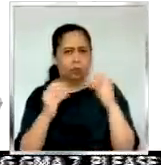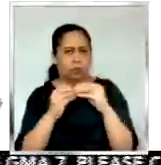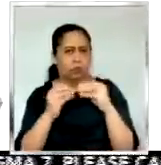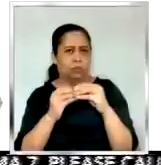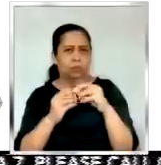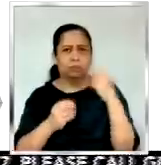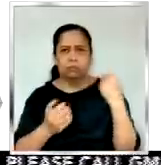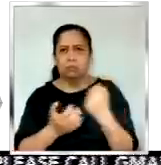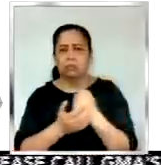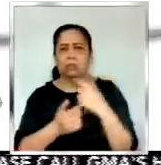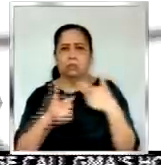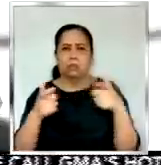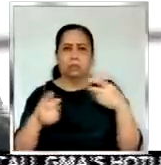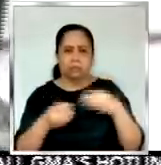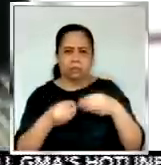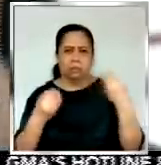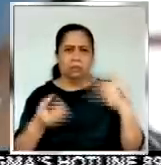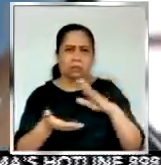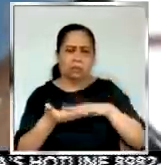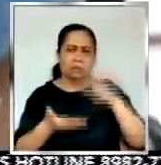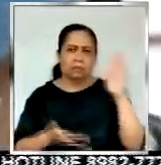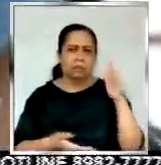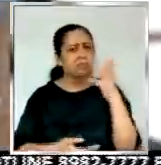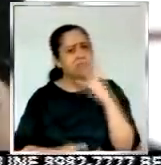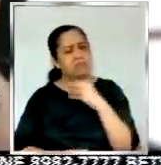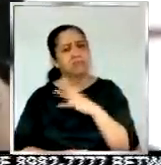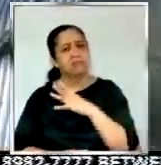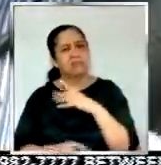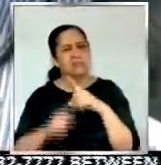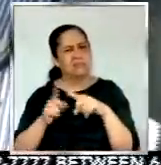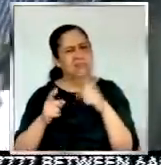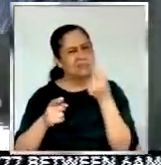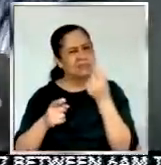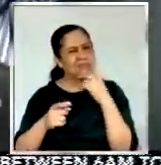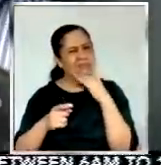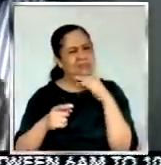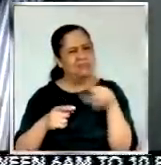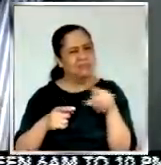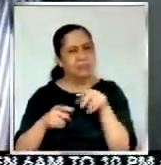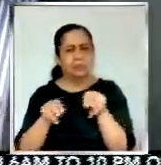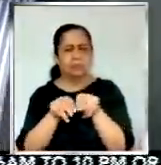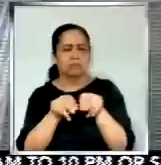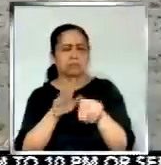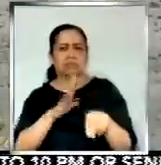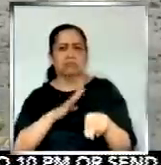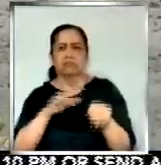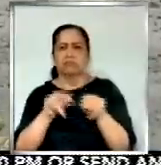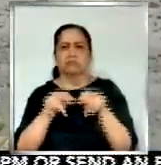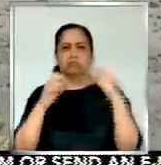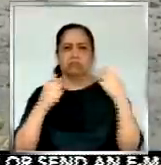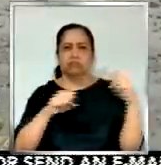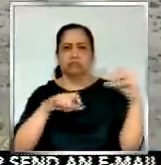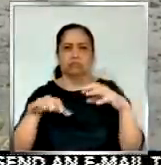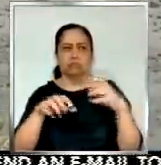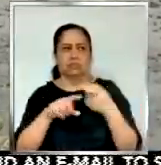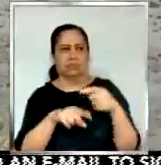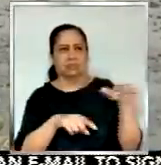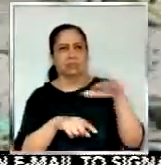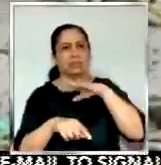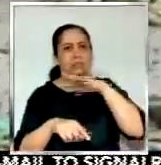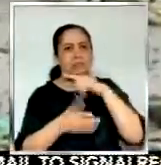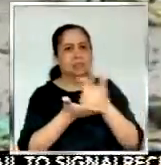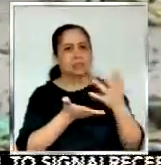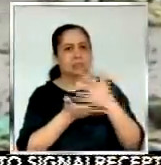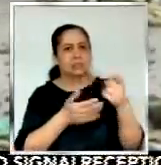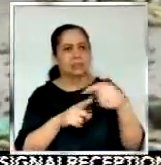lang halaga, di ba? Maganda naman po kaso may konting dumi po. Normal yun eh, normal. Talagang pag malakas eh kasi nagagaling yung basura sa parting